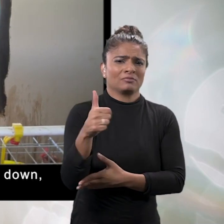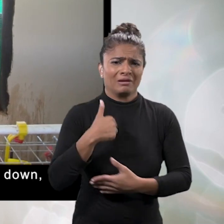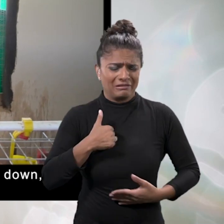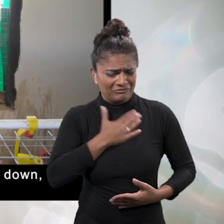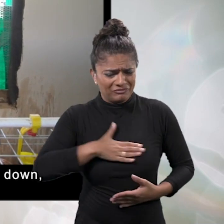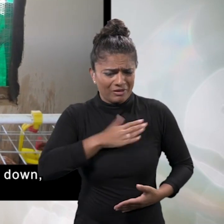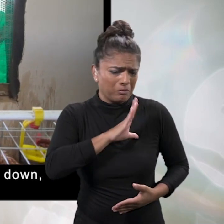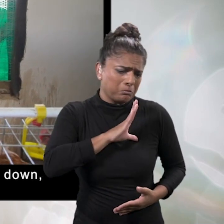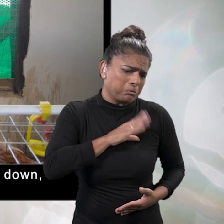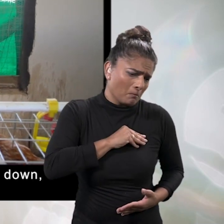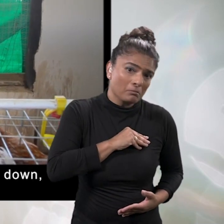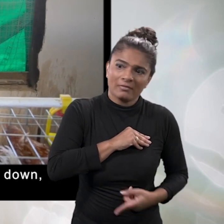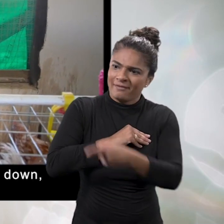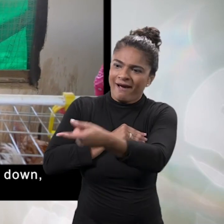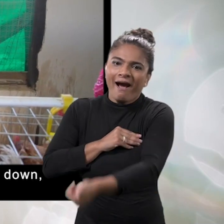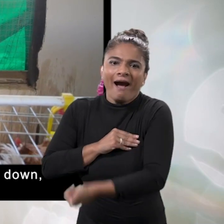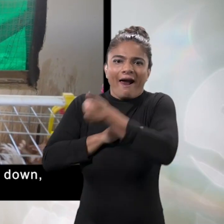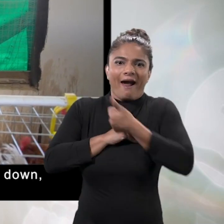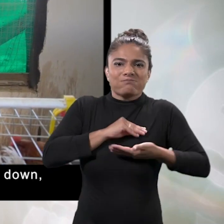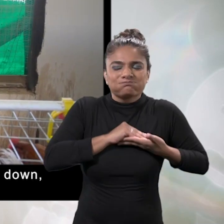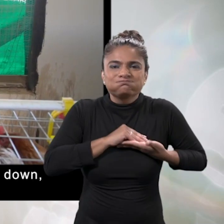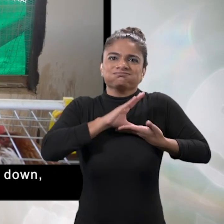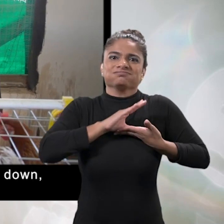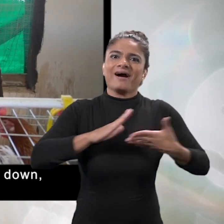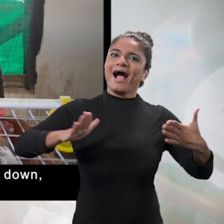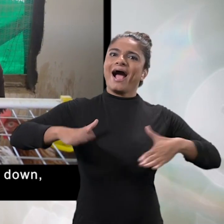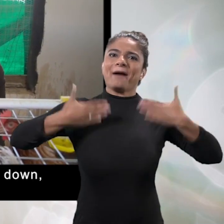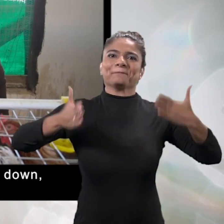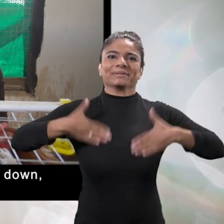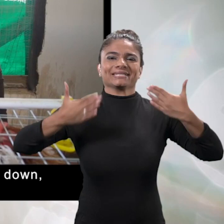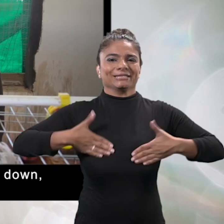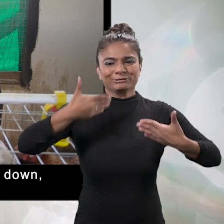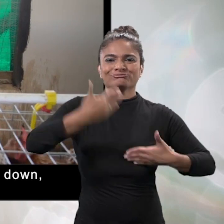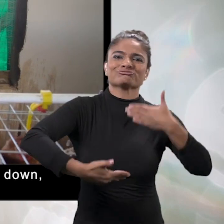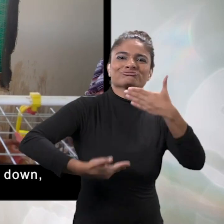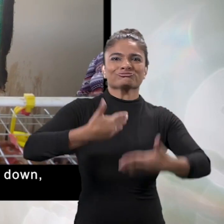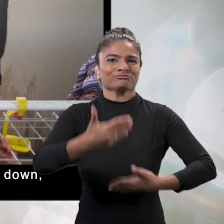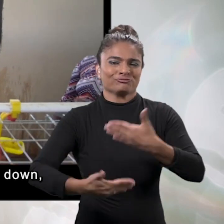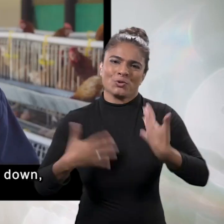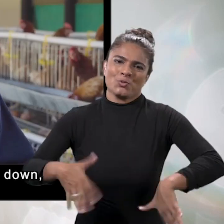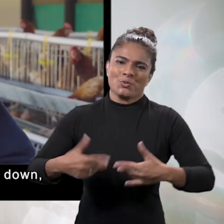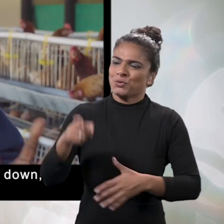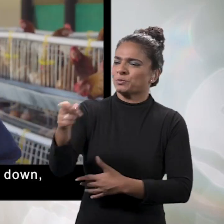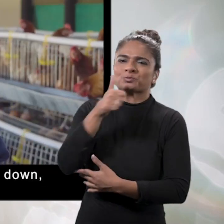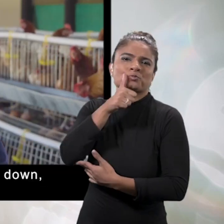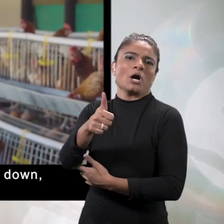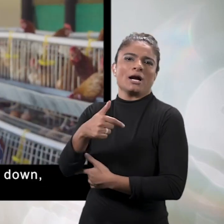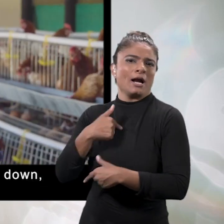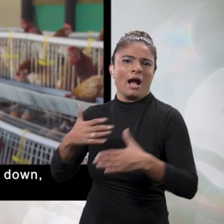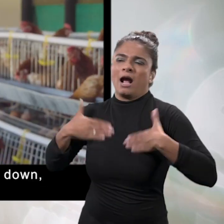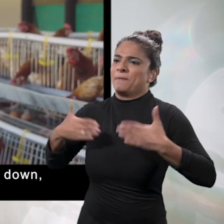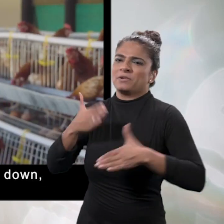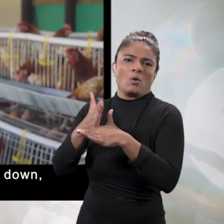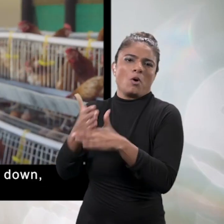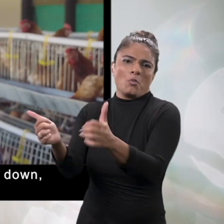thina umuntu okwazi ukuthi noma ngabe kuthiwa-ke ngelinye ilanga umoya wakho uhluthukile ukuba khona kwakhe phakathi